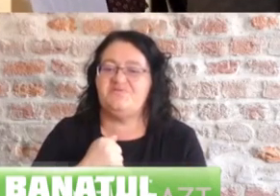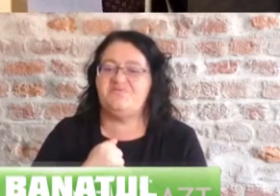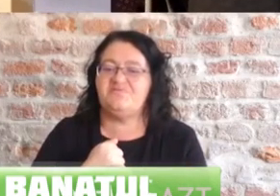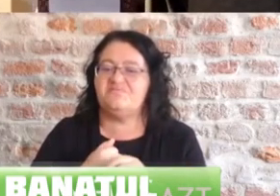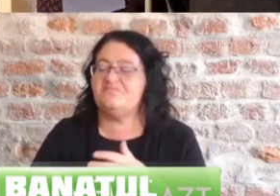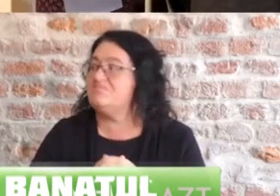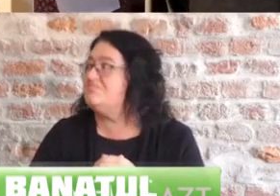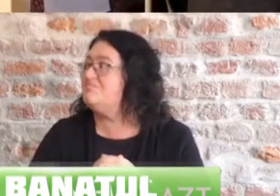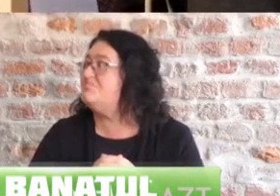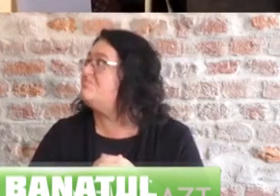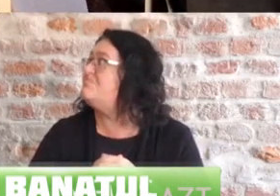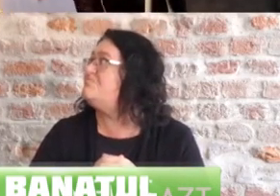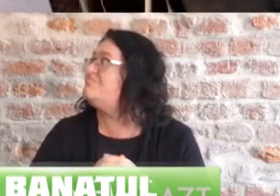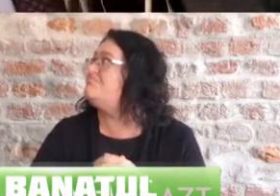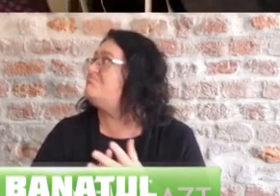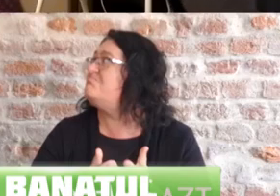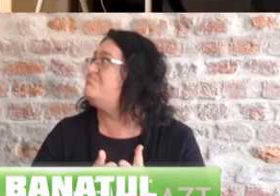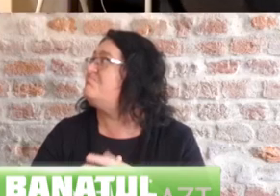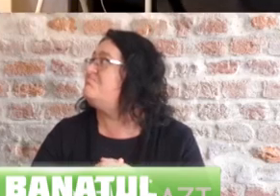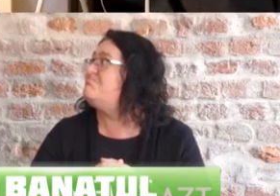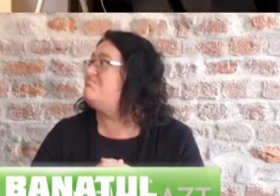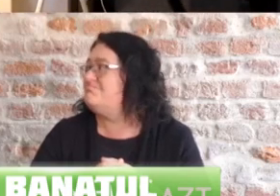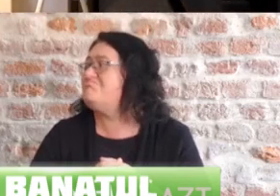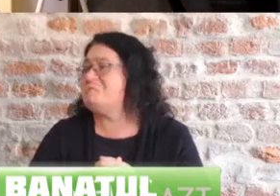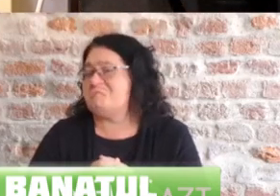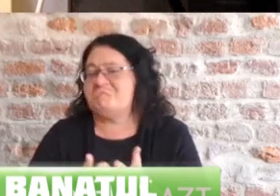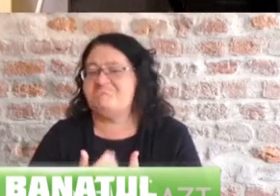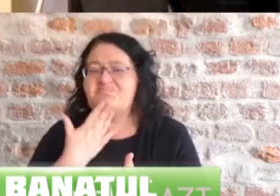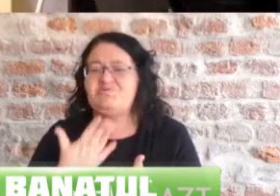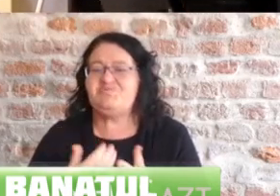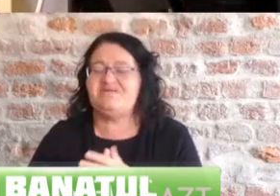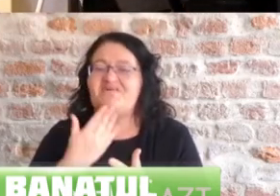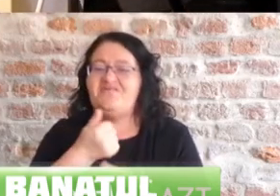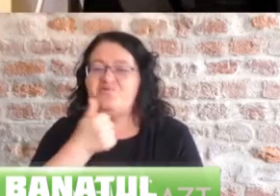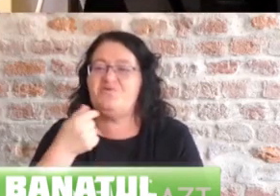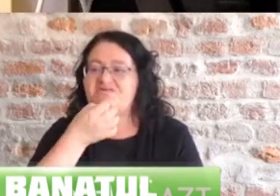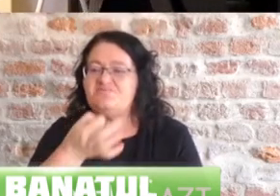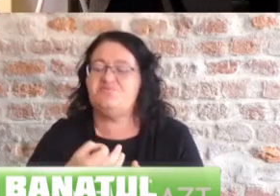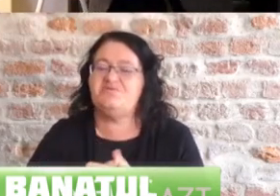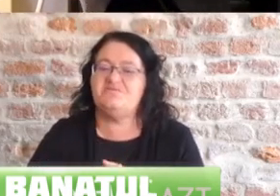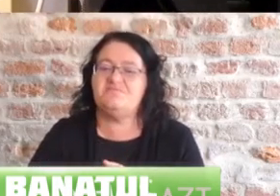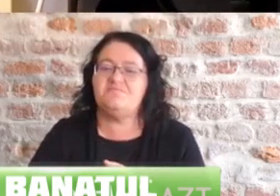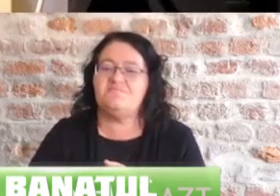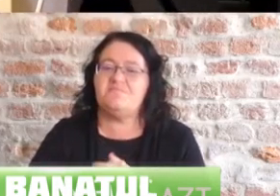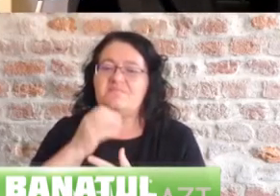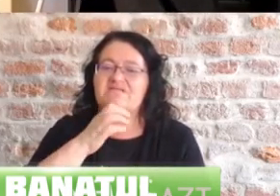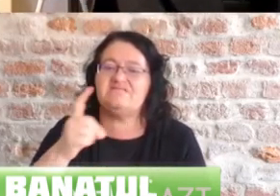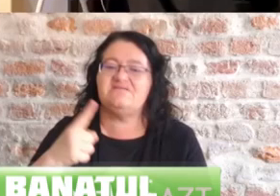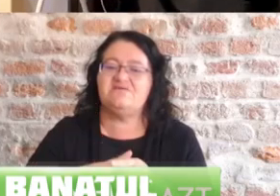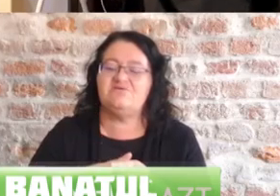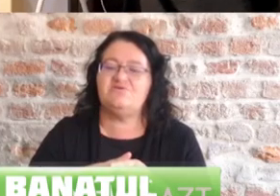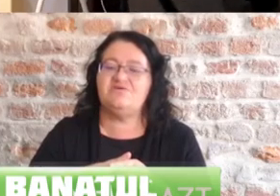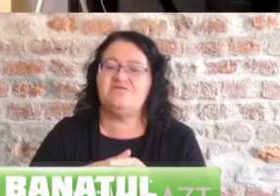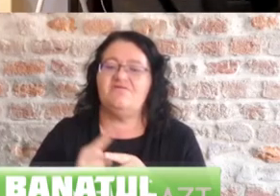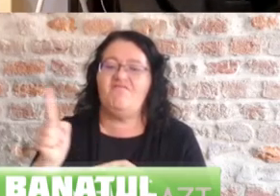jury. Thank you very much. Thank you. Thank you so much. Aș vrea doar să spun că CV-urile și